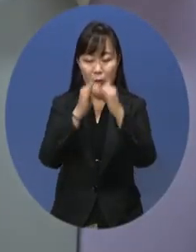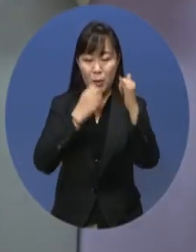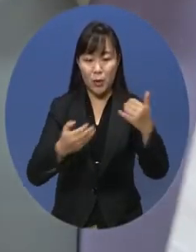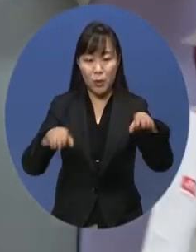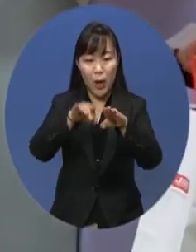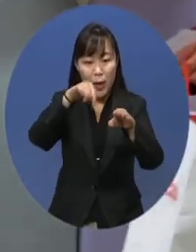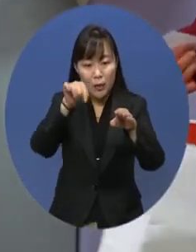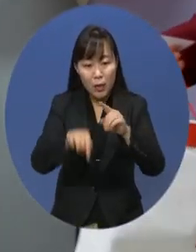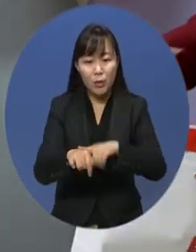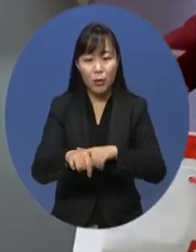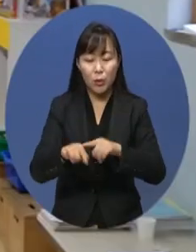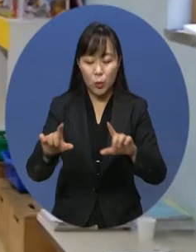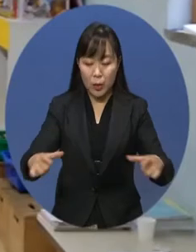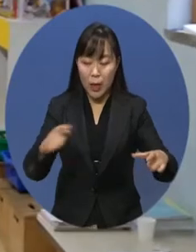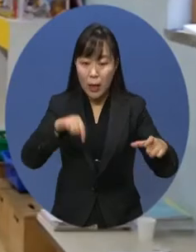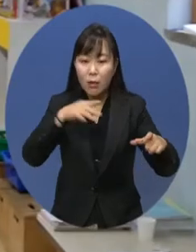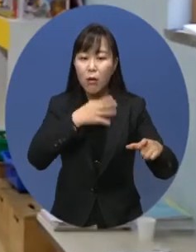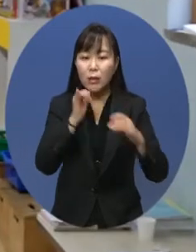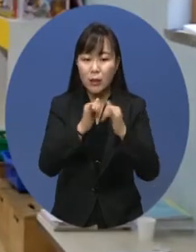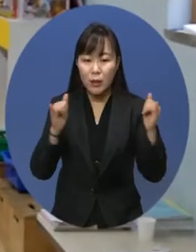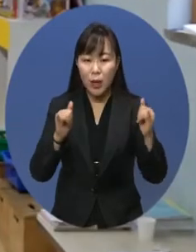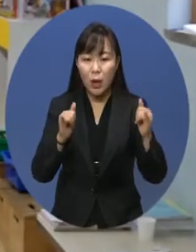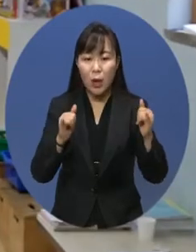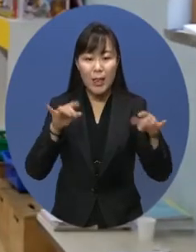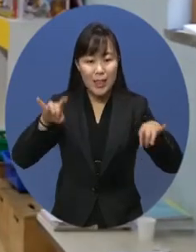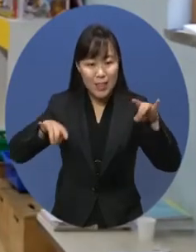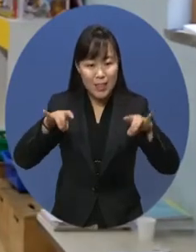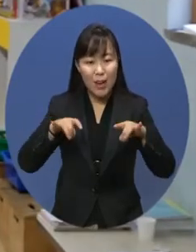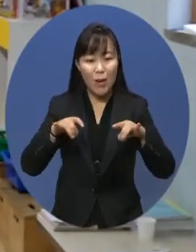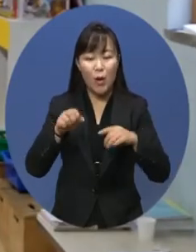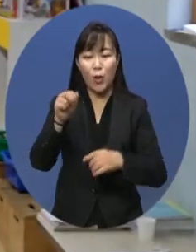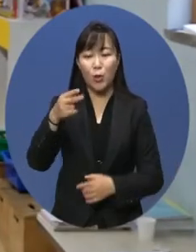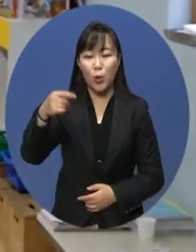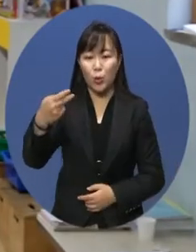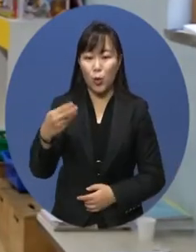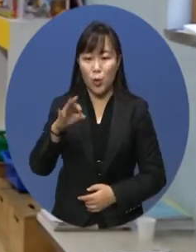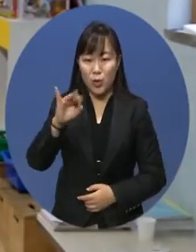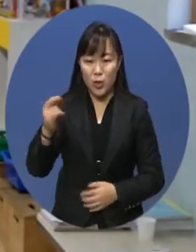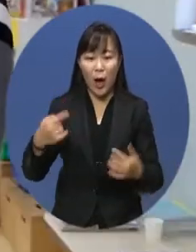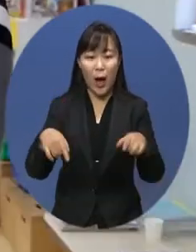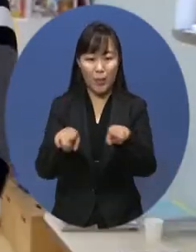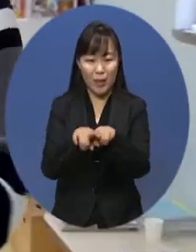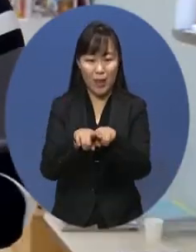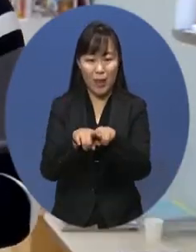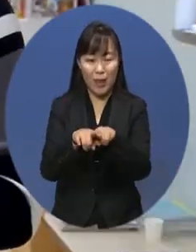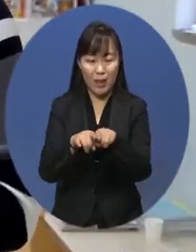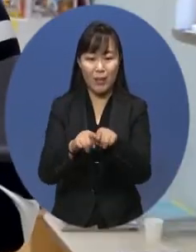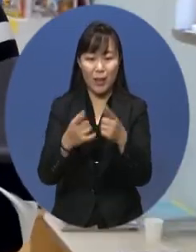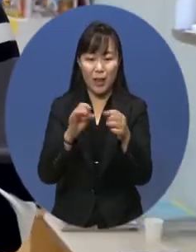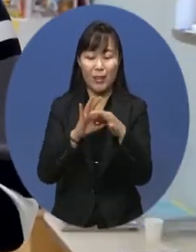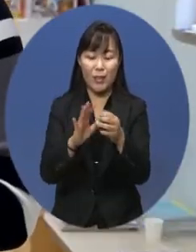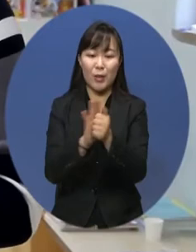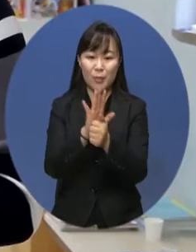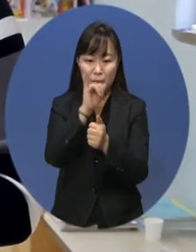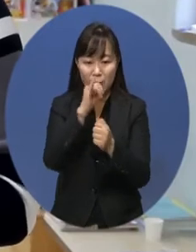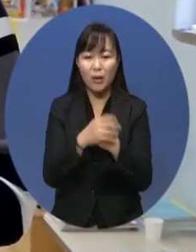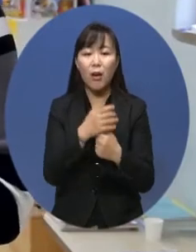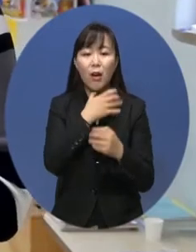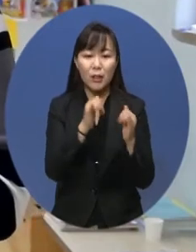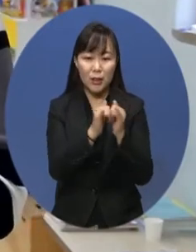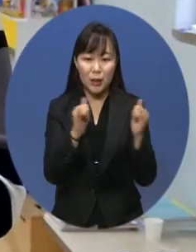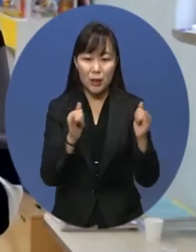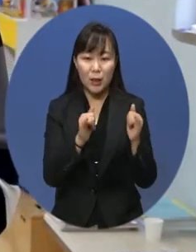내 독거 어르신들께 토이 로봇 효도리를 활용하여 비대면 서비스를 실행하고 있습니다.